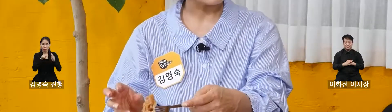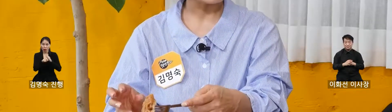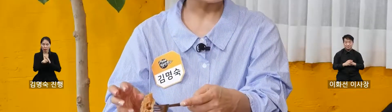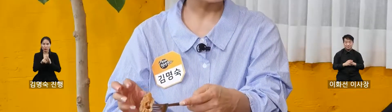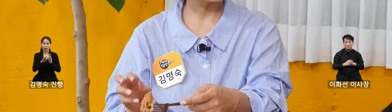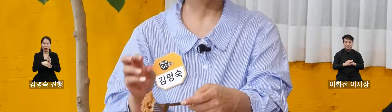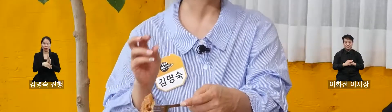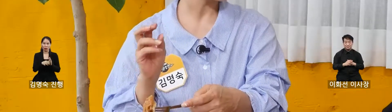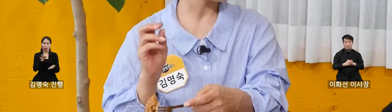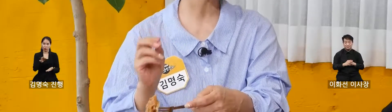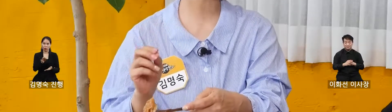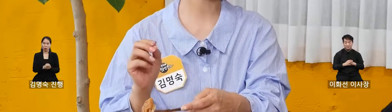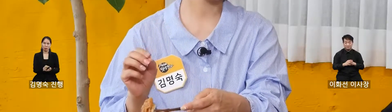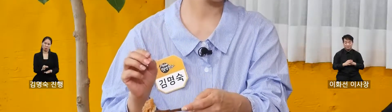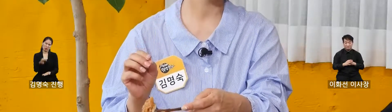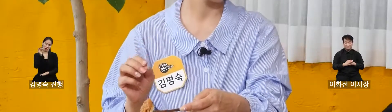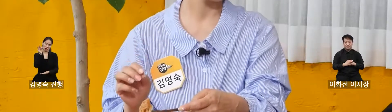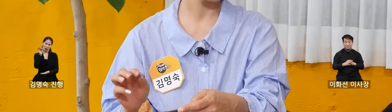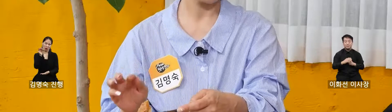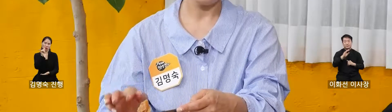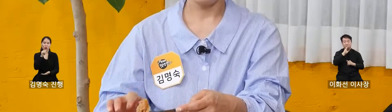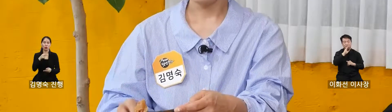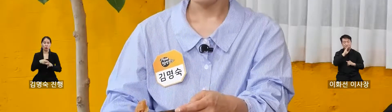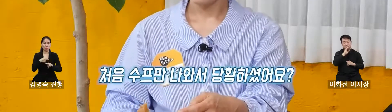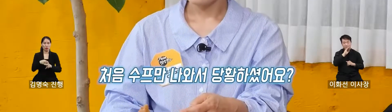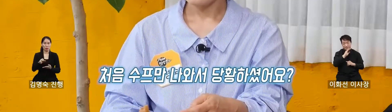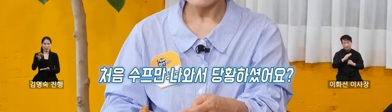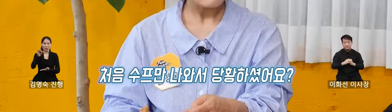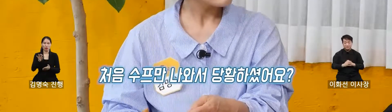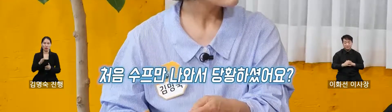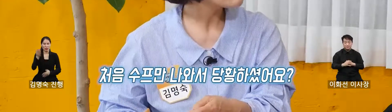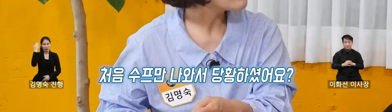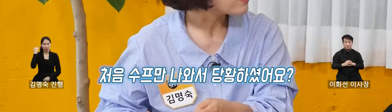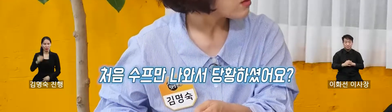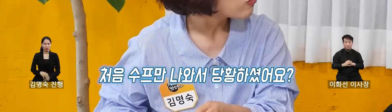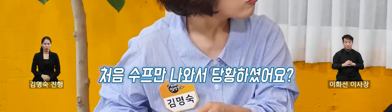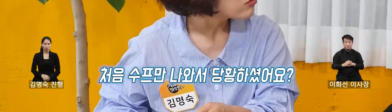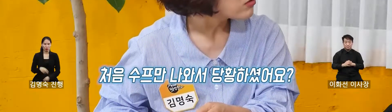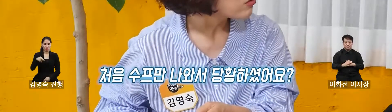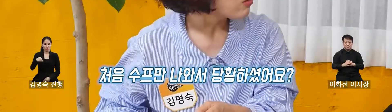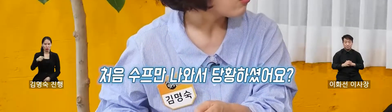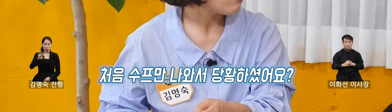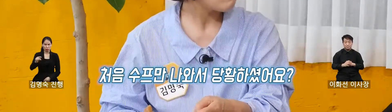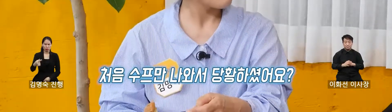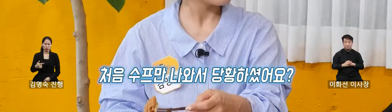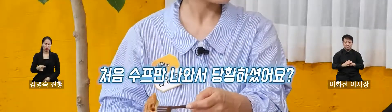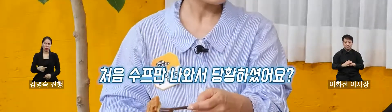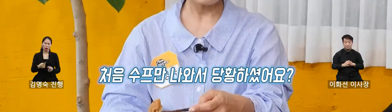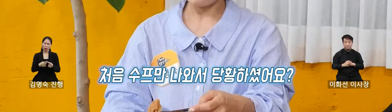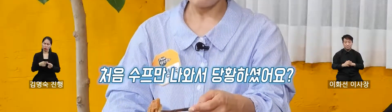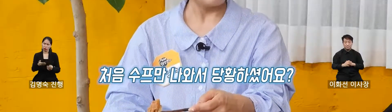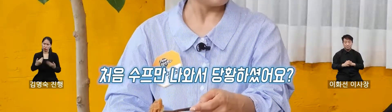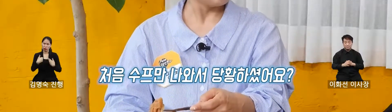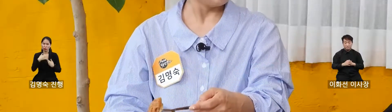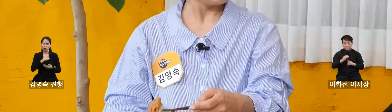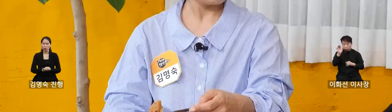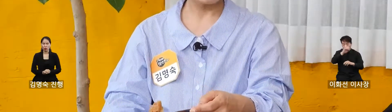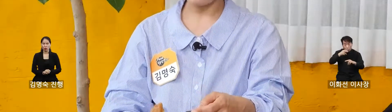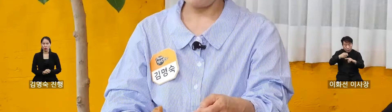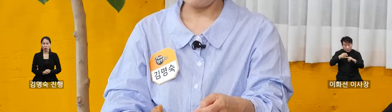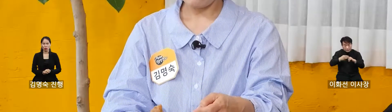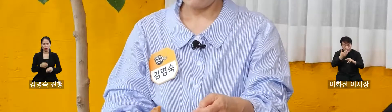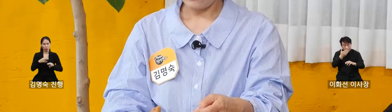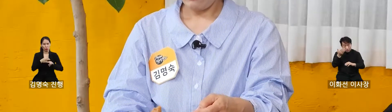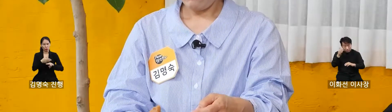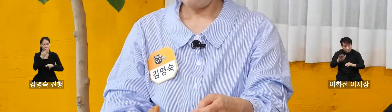그때 가격으로는 그래도 좀 비싼 집에 들어갔죠. 네. 근데 딸랑 스프밖에 안 주더라는 거예요. 돈가스를 그래서, 먹는데요.